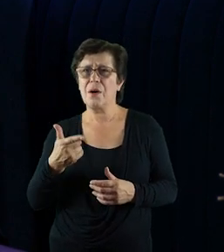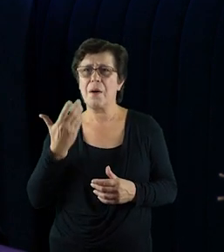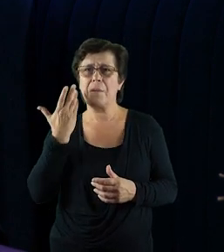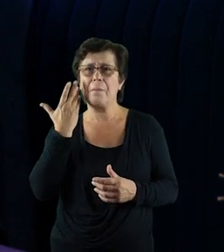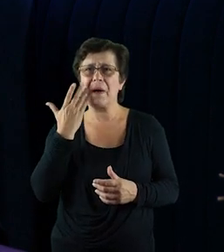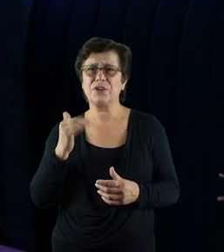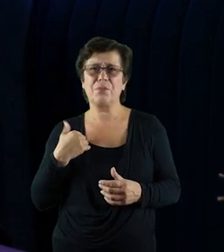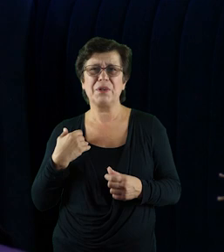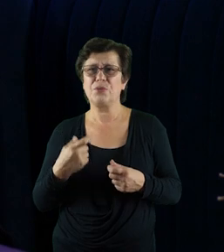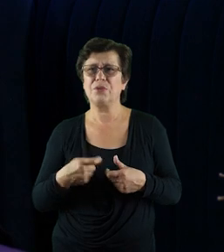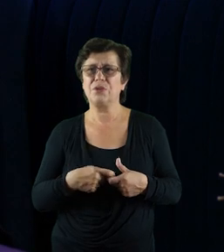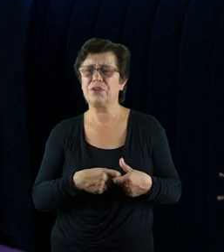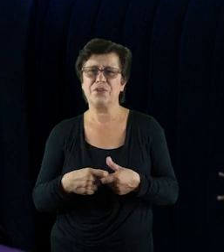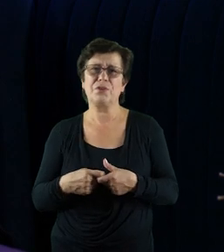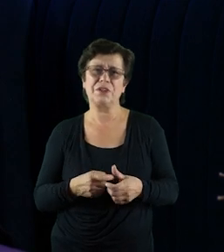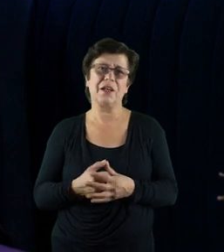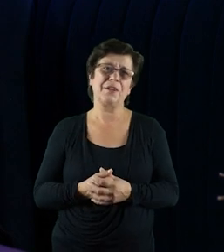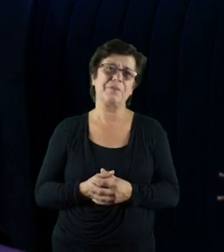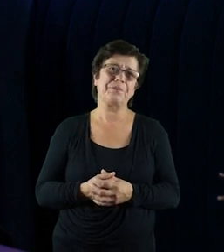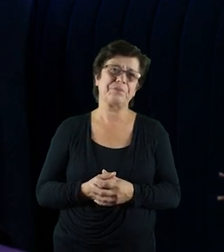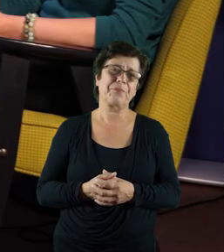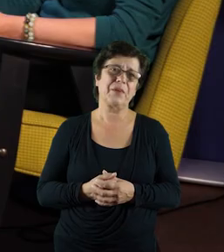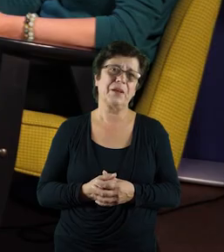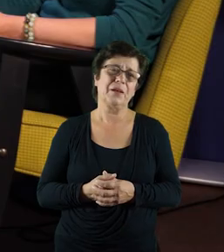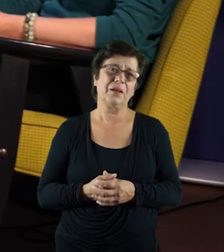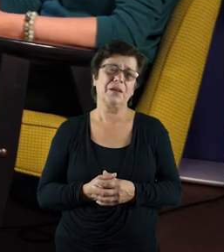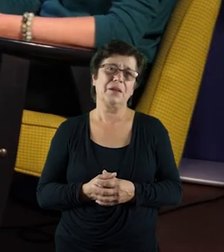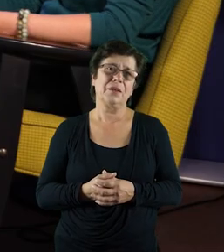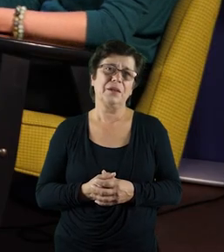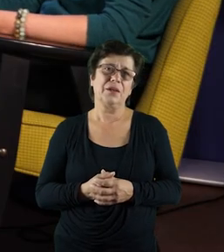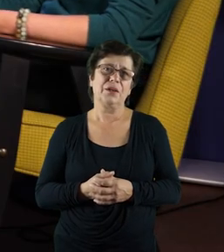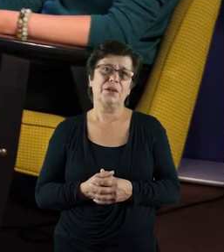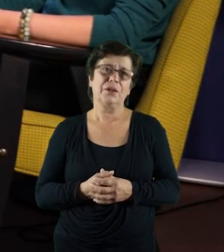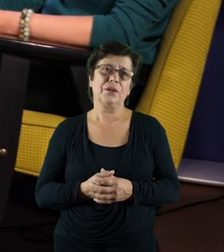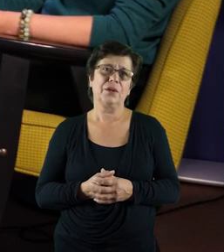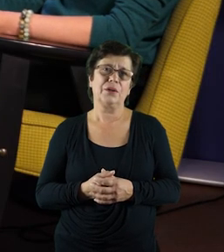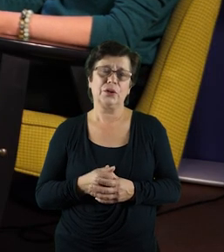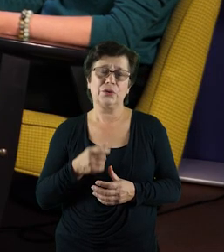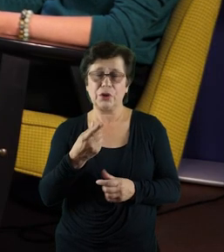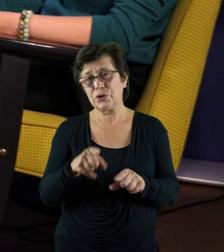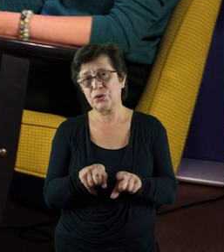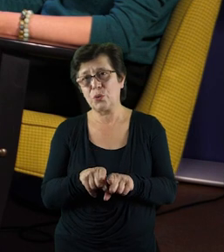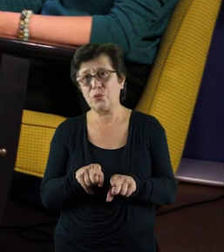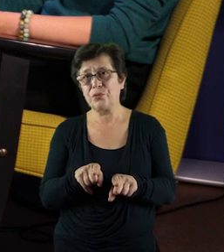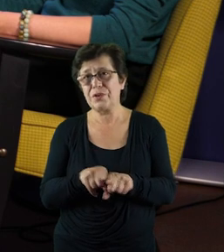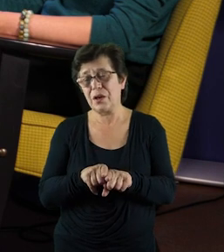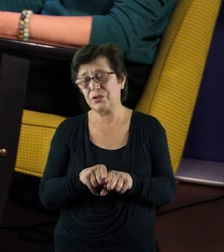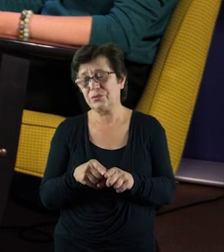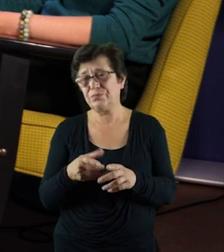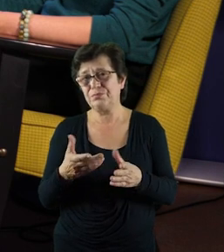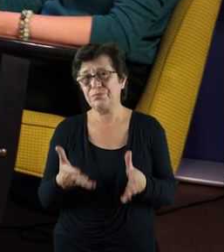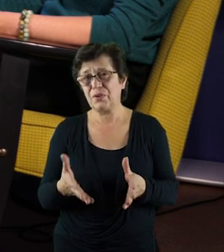mocno związany, jakoś mocniej niż... No to, to jakby to też jest pewien rytm przyrody, to zbliżenie